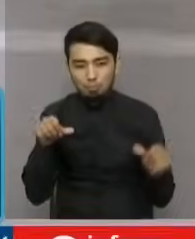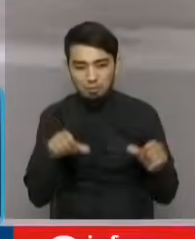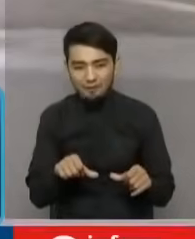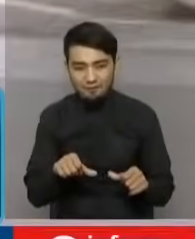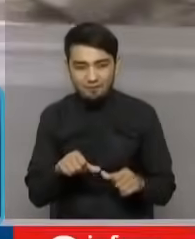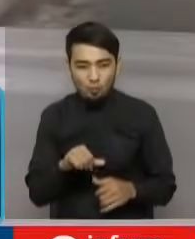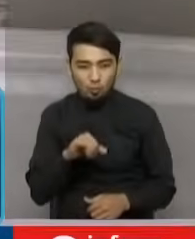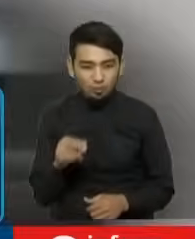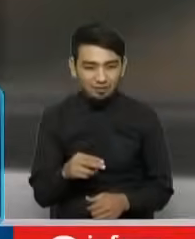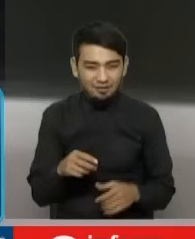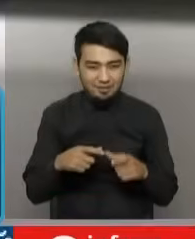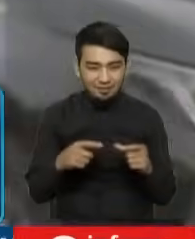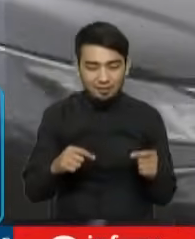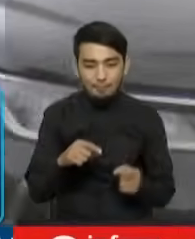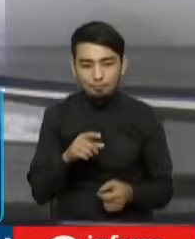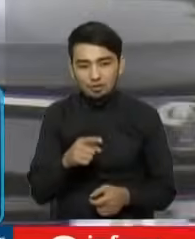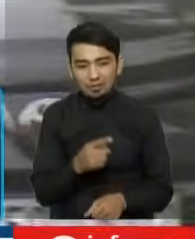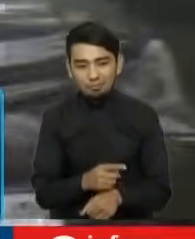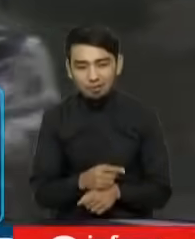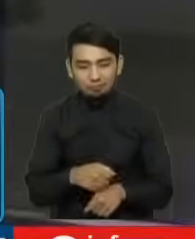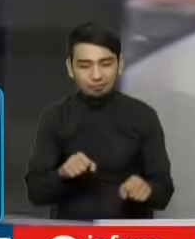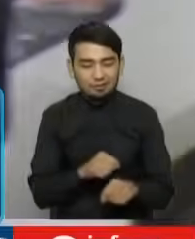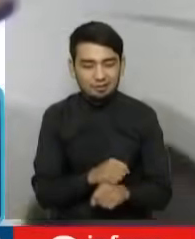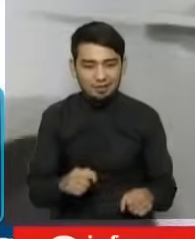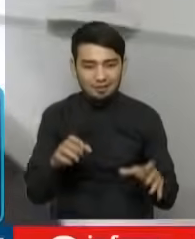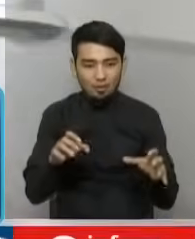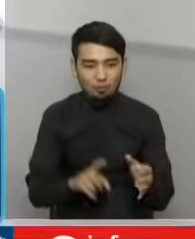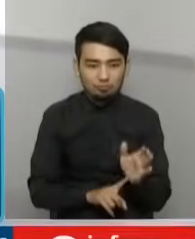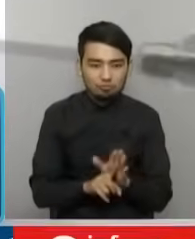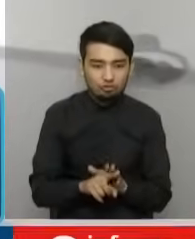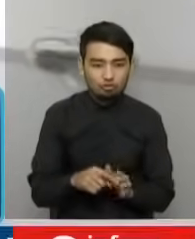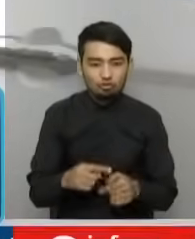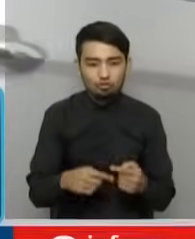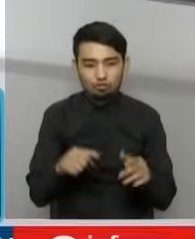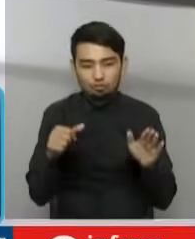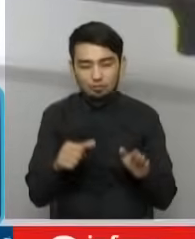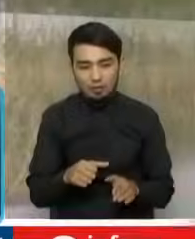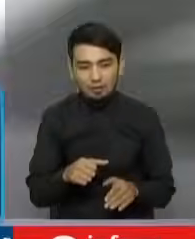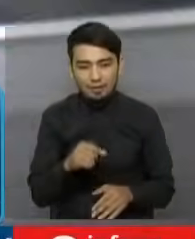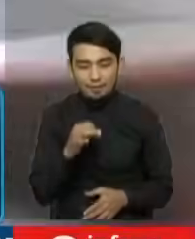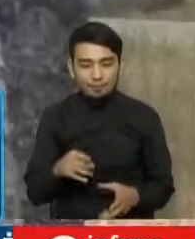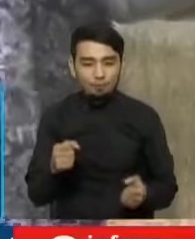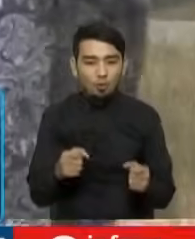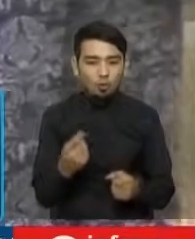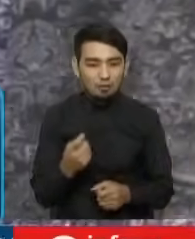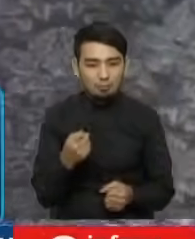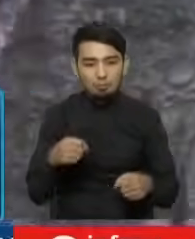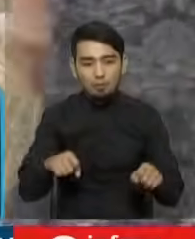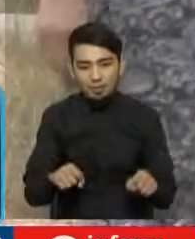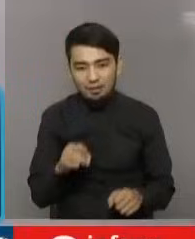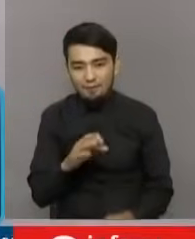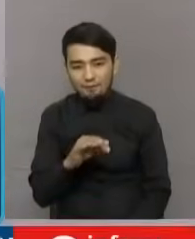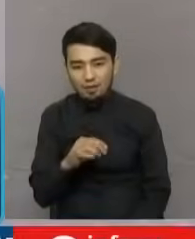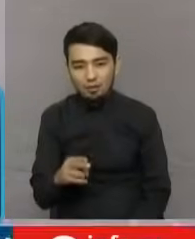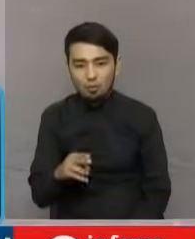такими транспортными средствами будет запрещено. Закон вступит в силу через полгода. Владельцам мопедов нужно проверить наличие